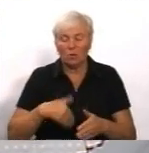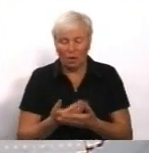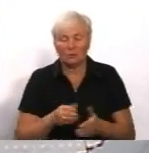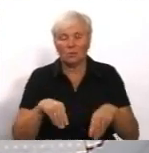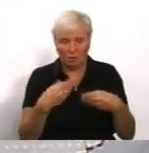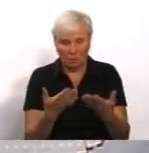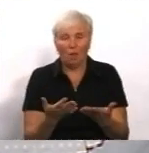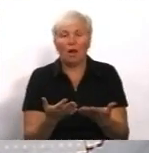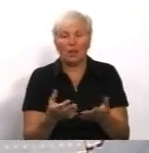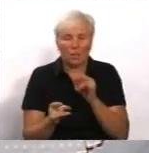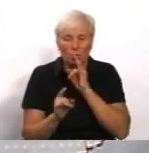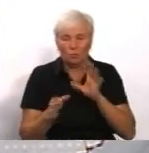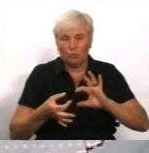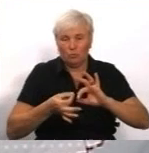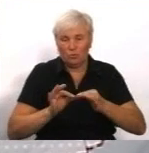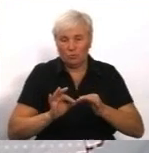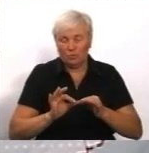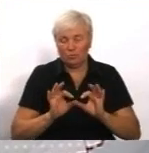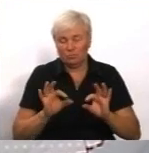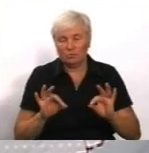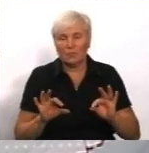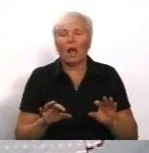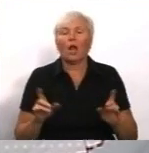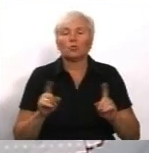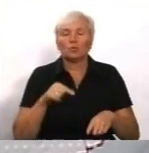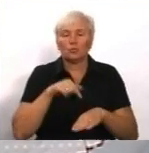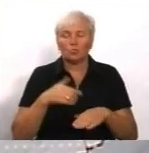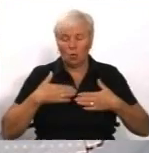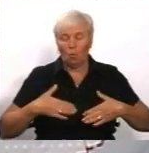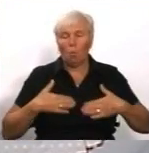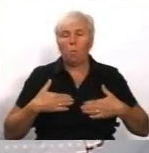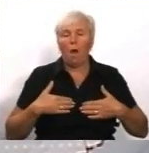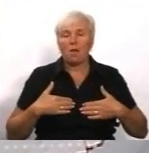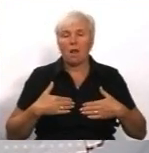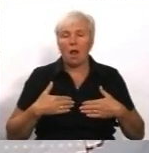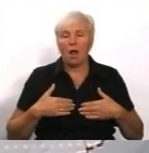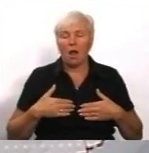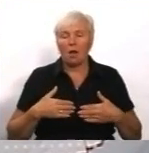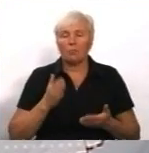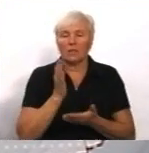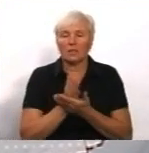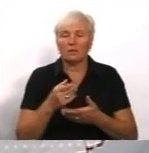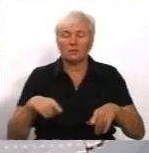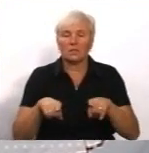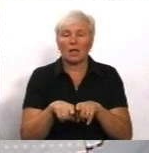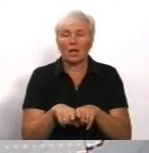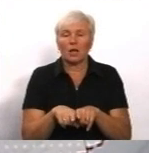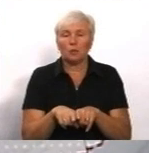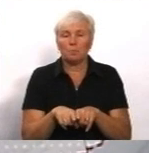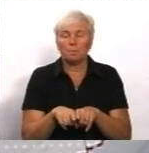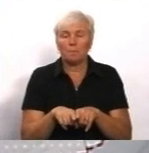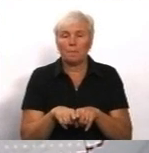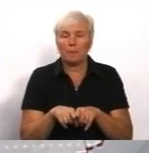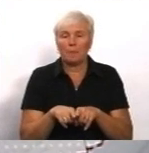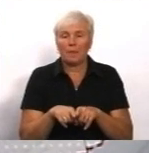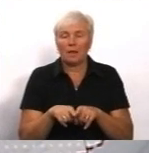тому не буду відхилятися. Що стосується купання, при наявності таких коліфаг,